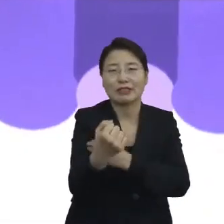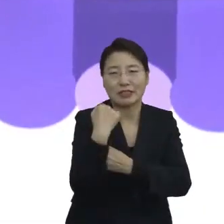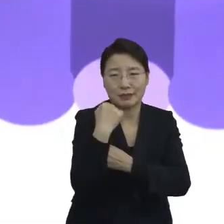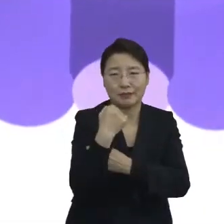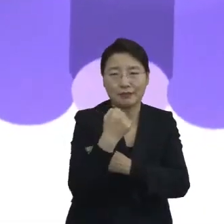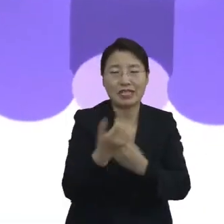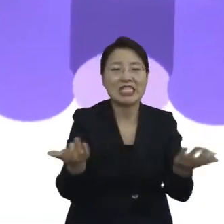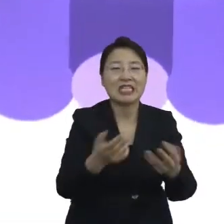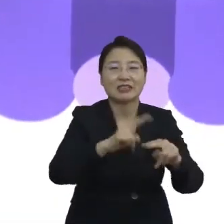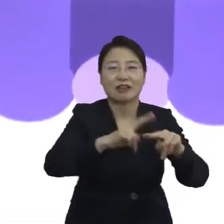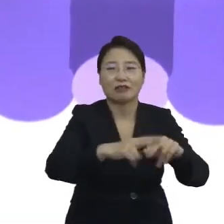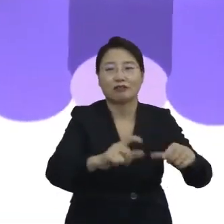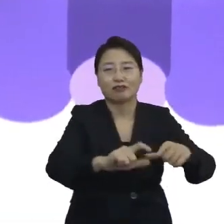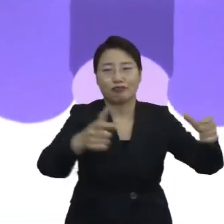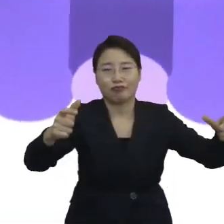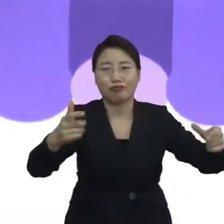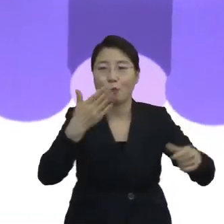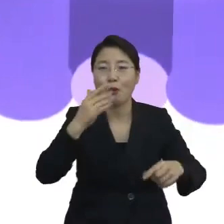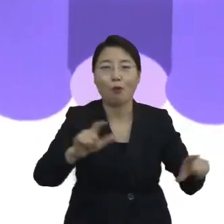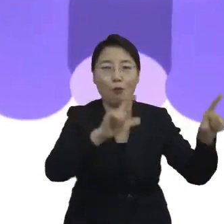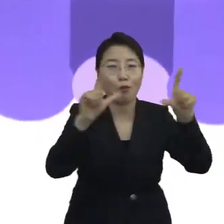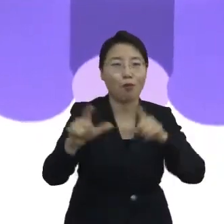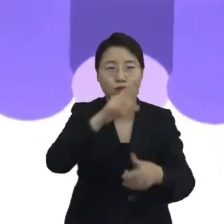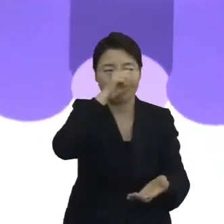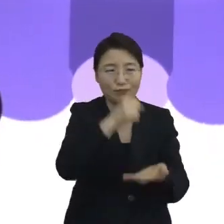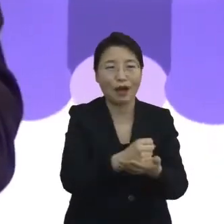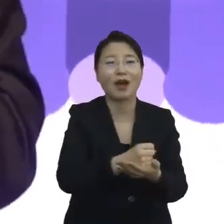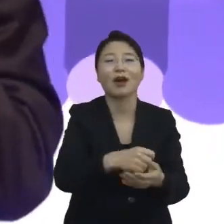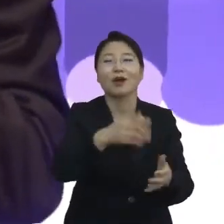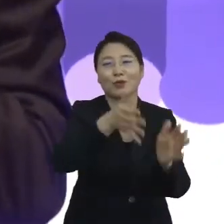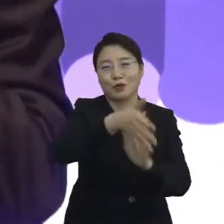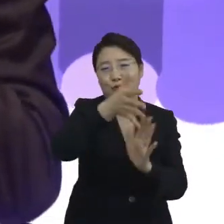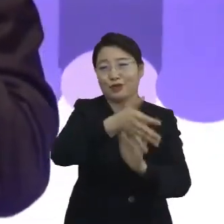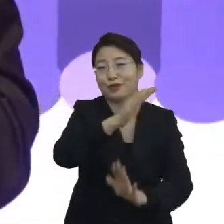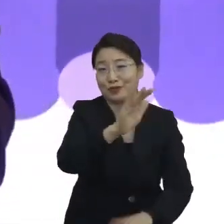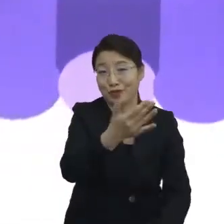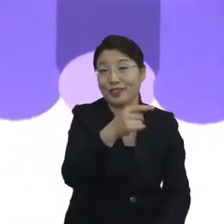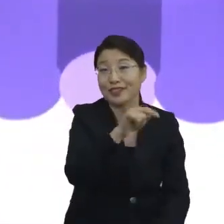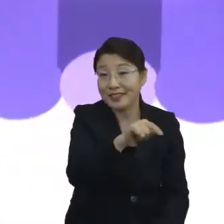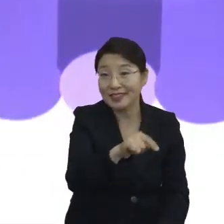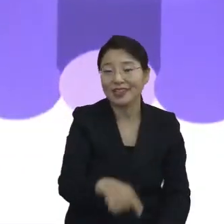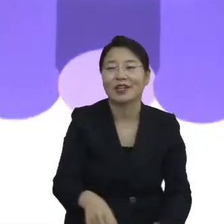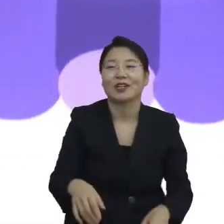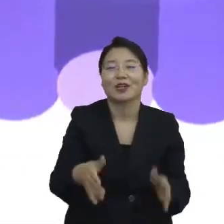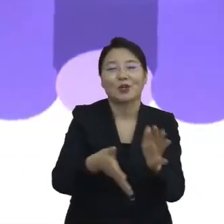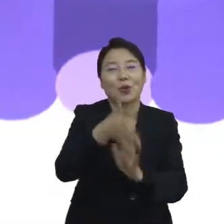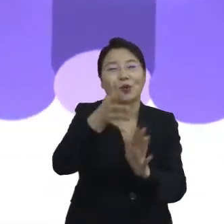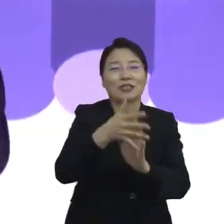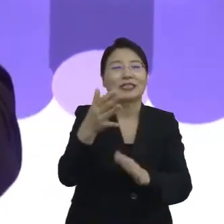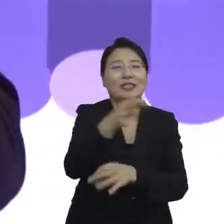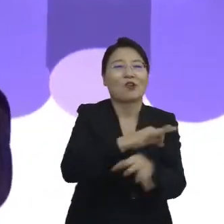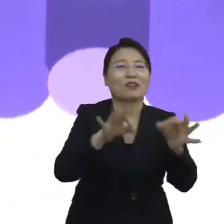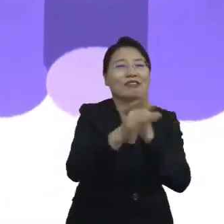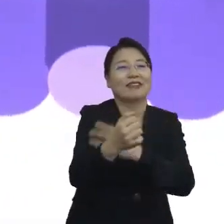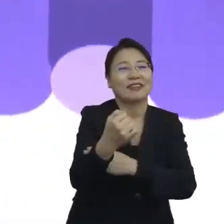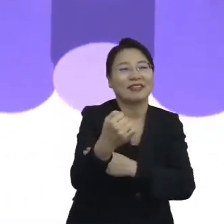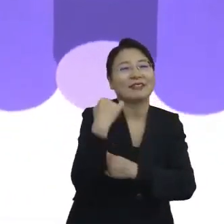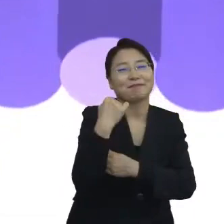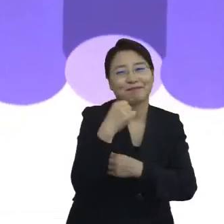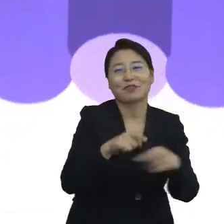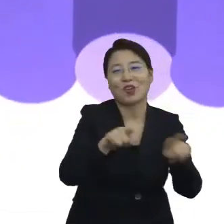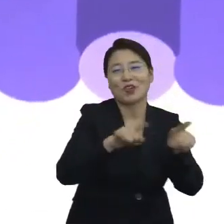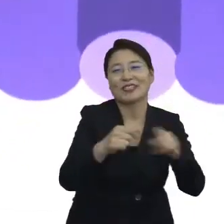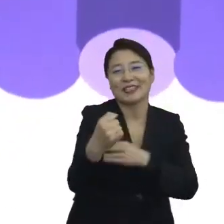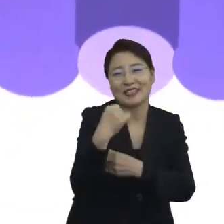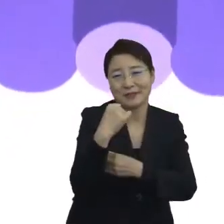일자리도 생기고 먹고 살만한 도시가 되는 거 아니에요? 이제 쉽게 얘기해서 그런 걸 도시 경쟁력이라고 하는데 보통 서울시가